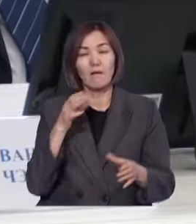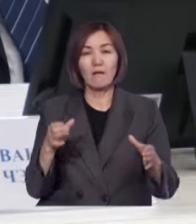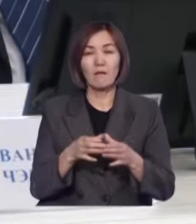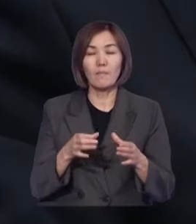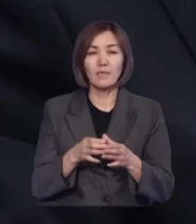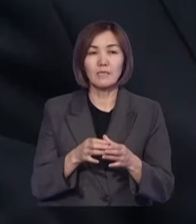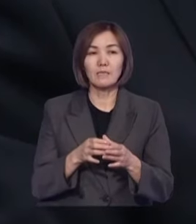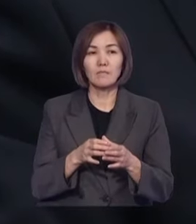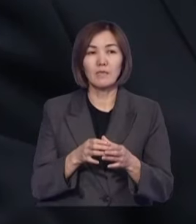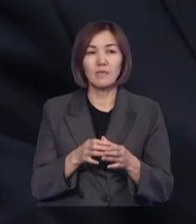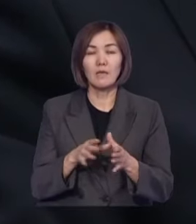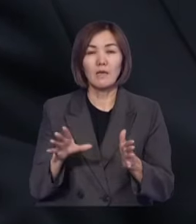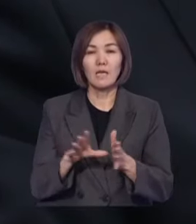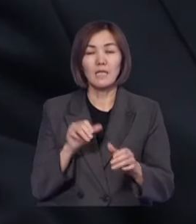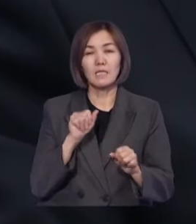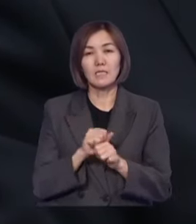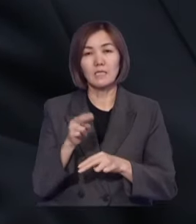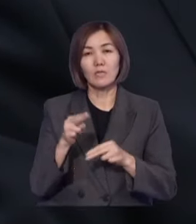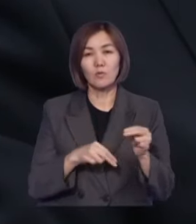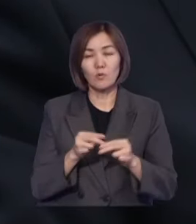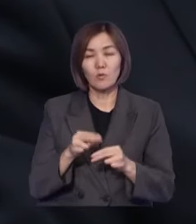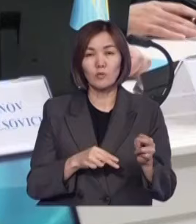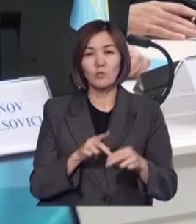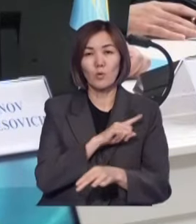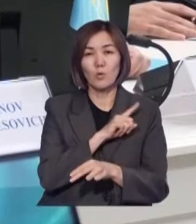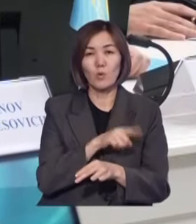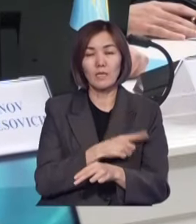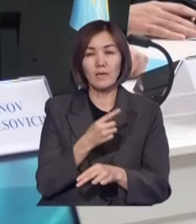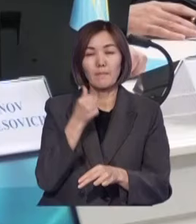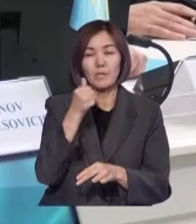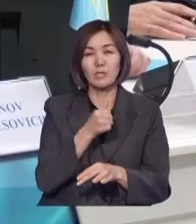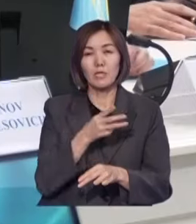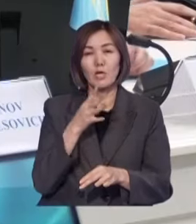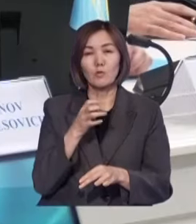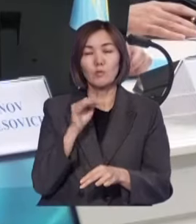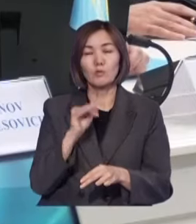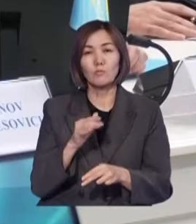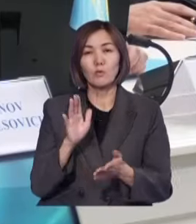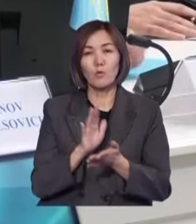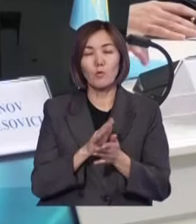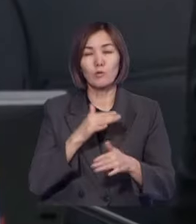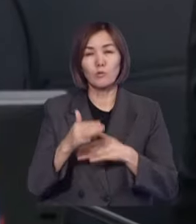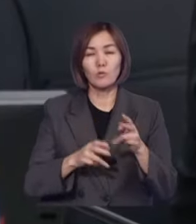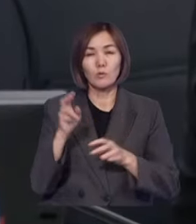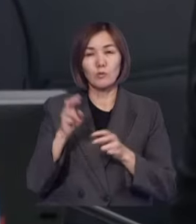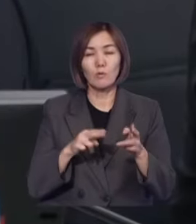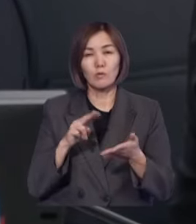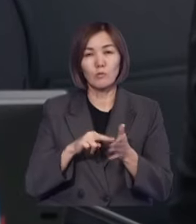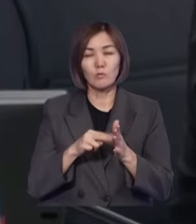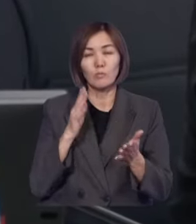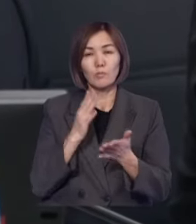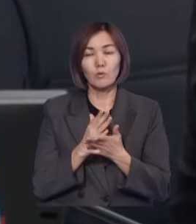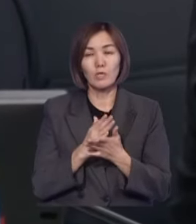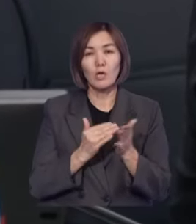мен 1000 мегаватттық электр станциясының құрылысы және қуаттылығы жылына 400 мың тонна қоқыс өңдеу зауытын салу көзделген. Аясында